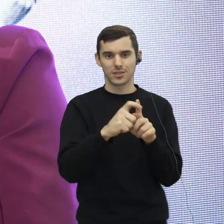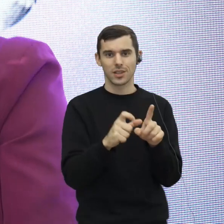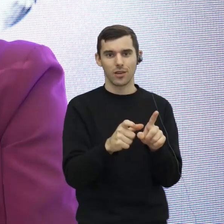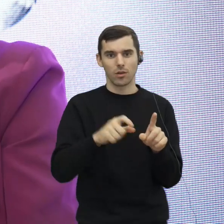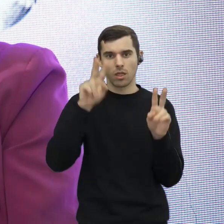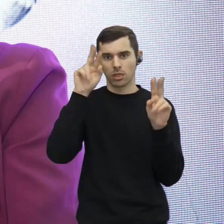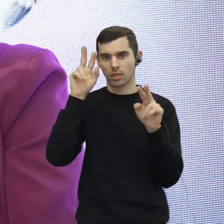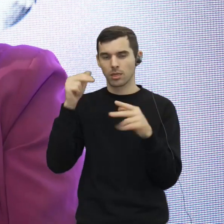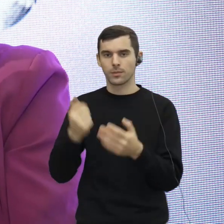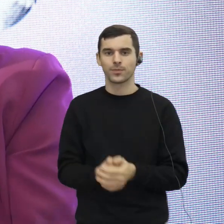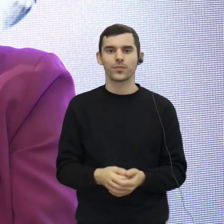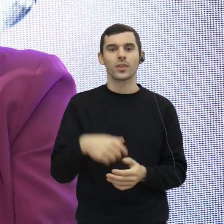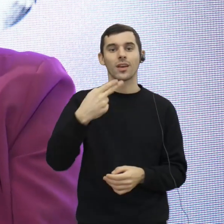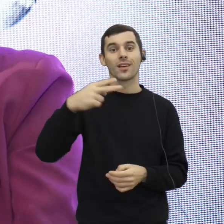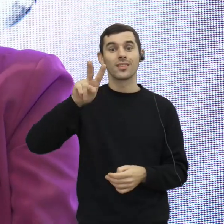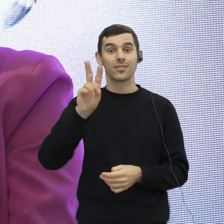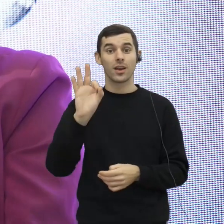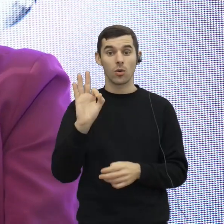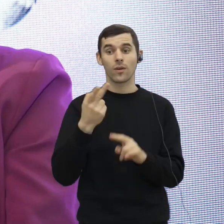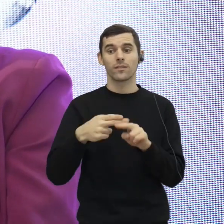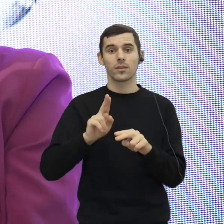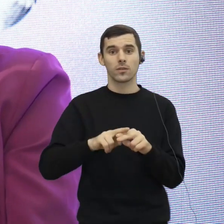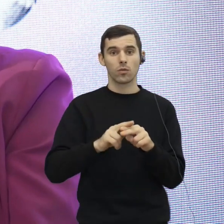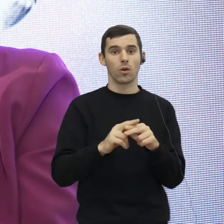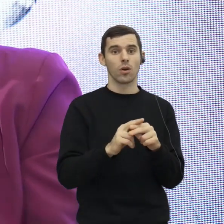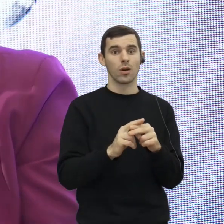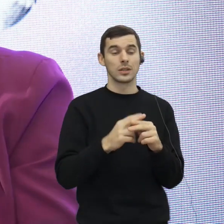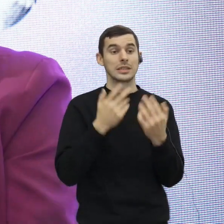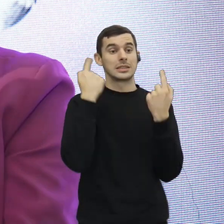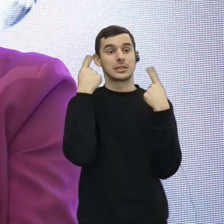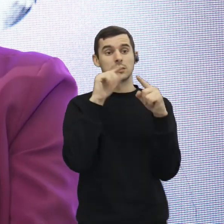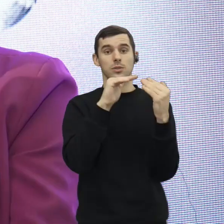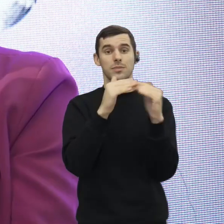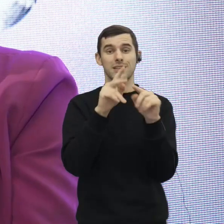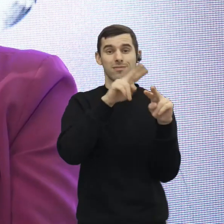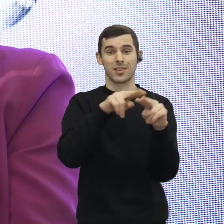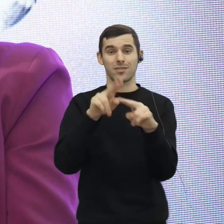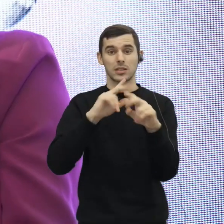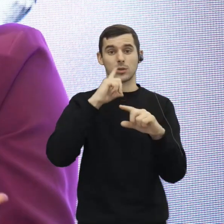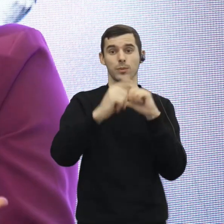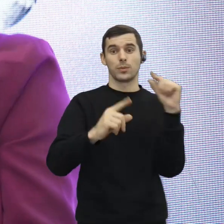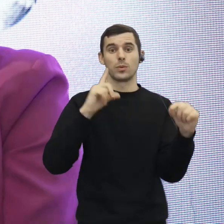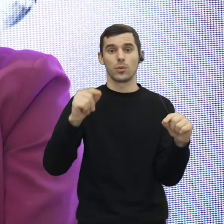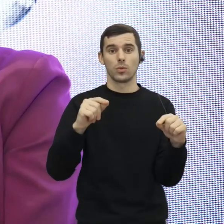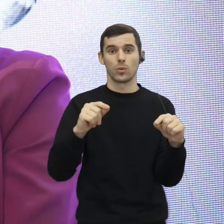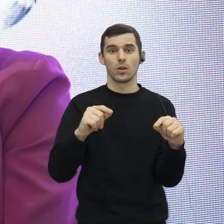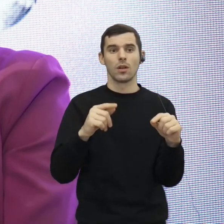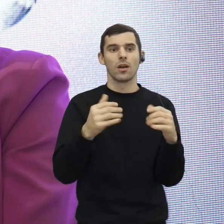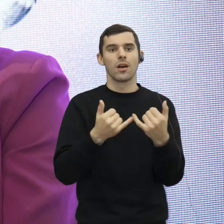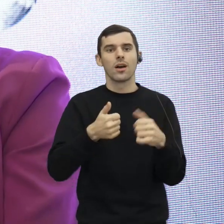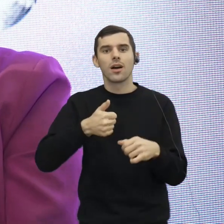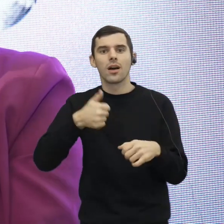turbūt nevyriausybinės organizacijos tą ir daro. Važiuoja šnekėti tam, kad šiek tiek bent jau tas šaknis